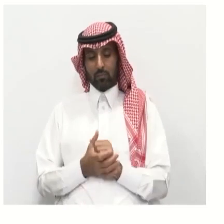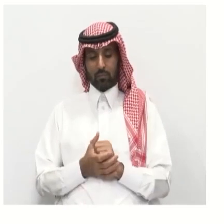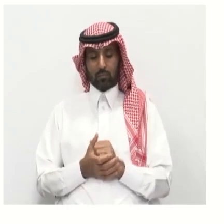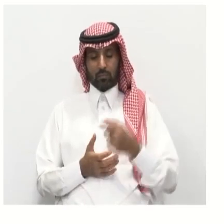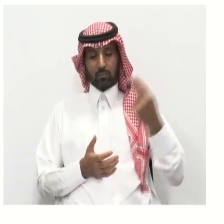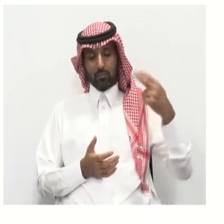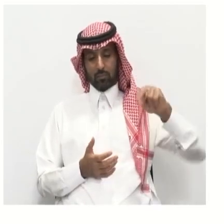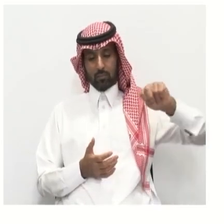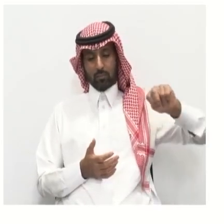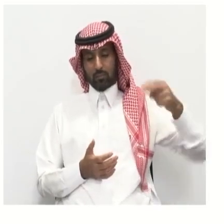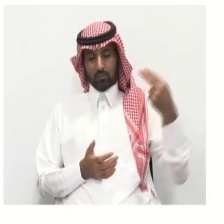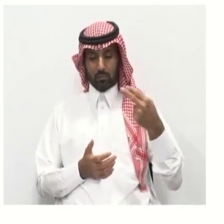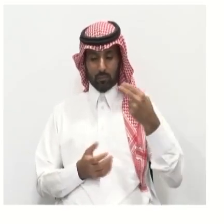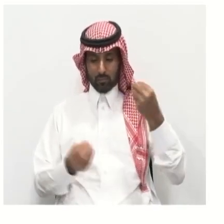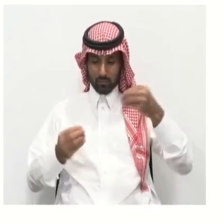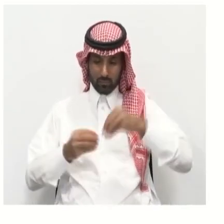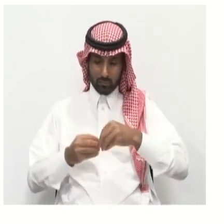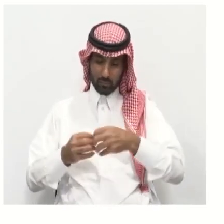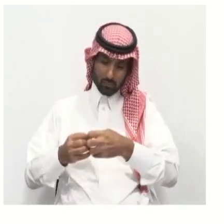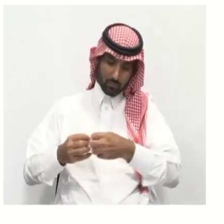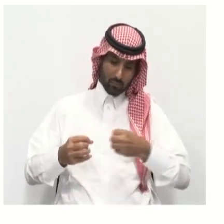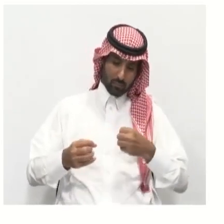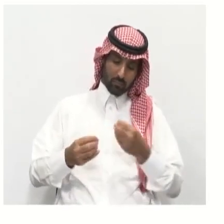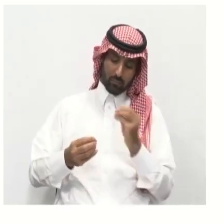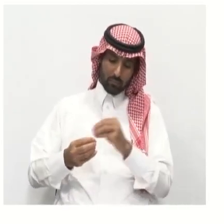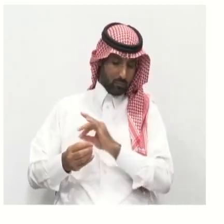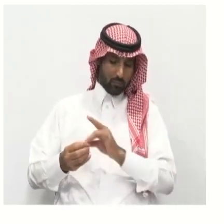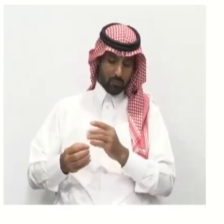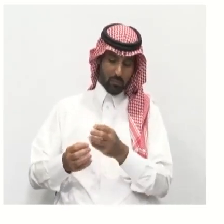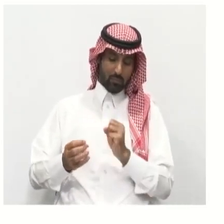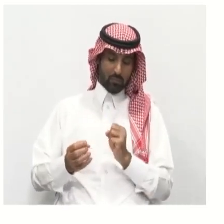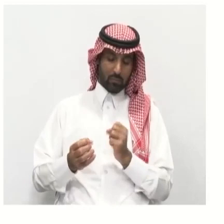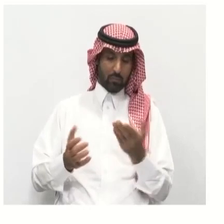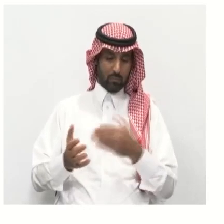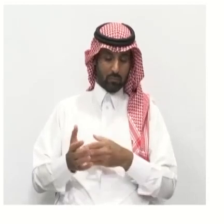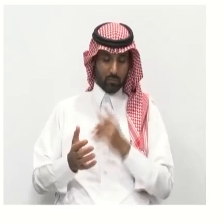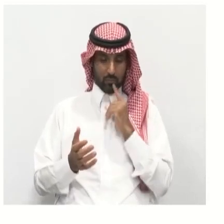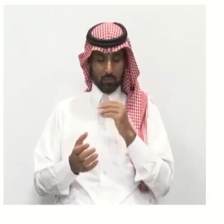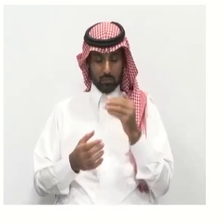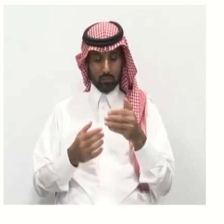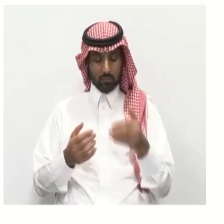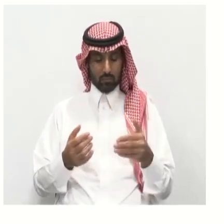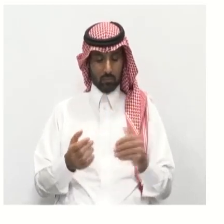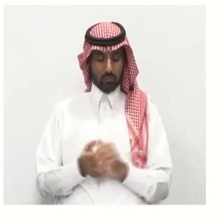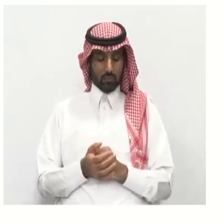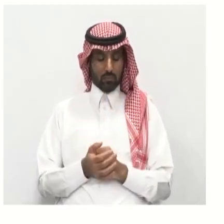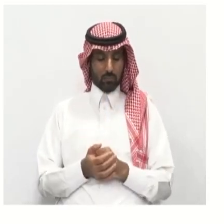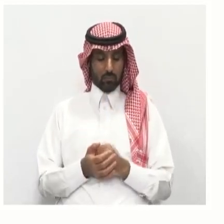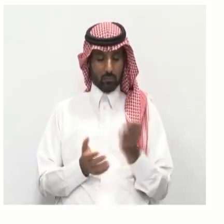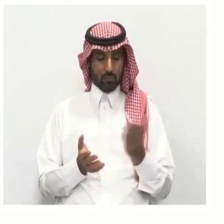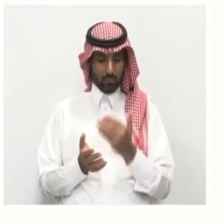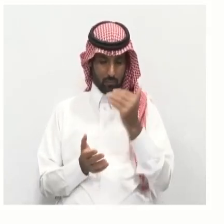الامونيوم هنا داخل في التفاعل وخارج منه بدون ان يشارك في النهايه راح اضع مين راح اضع